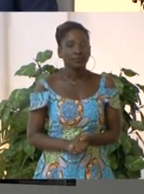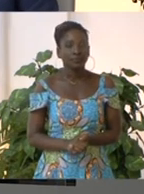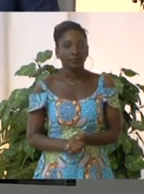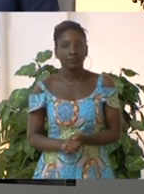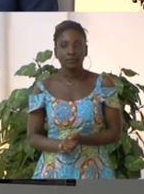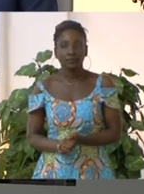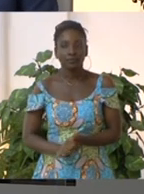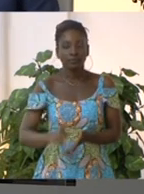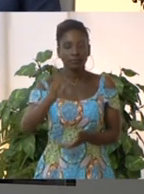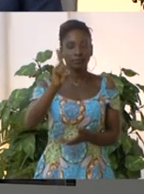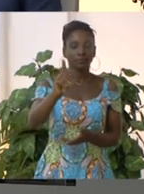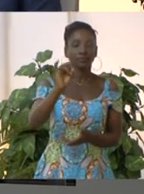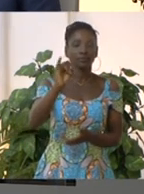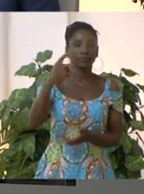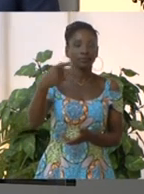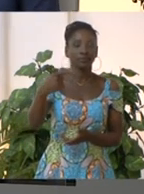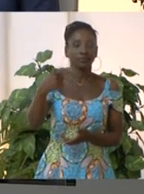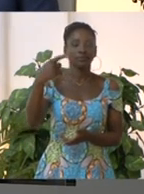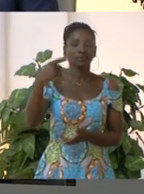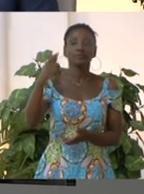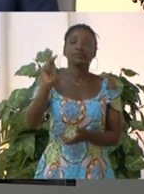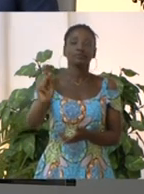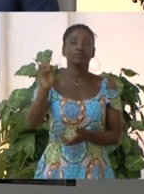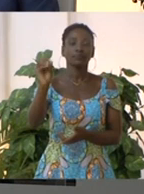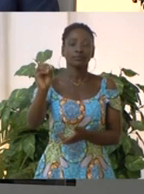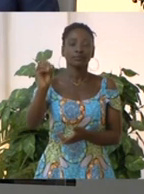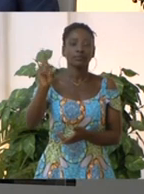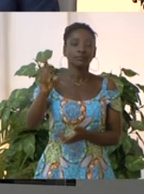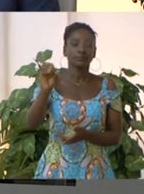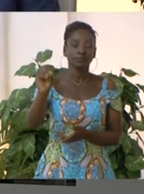Diko Dougou, inscrit